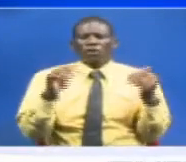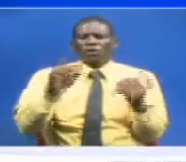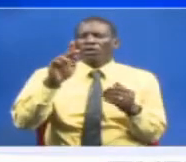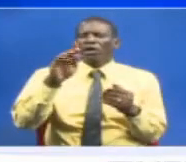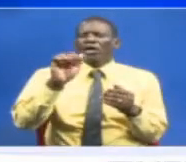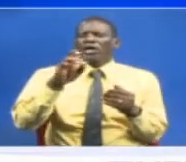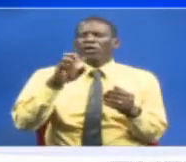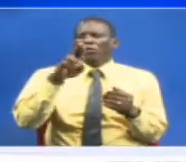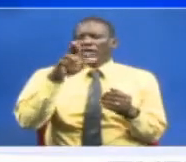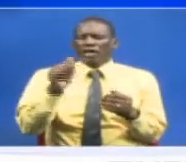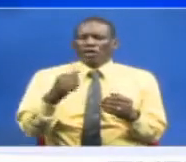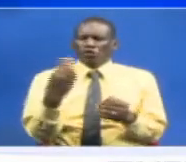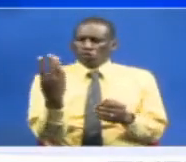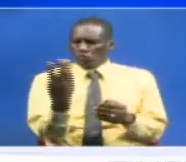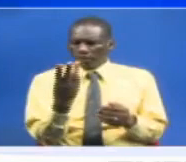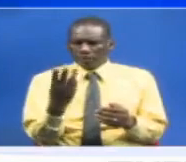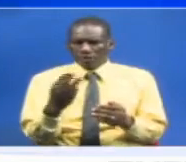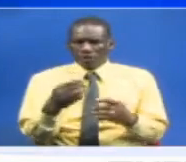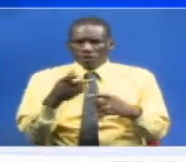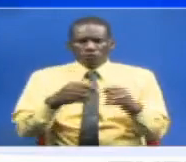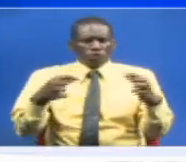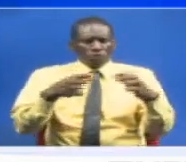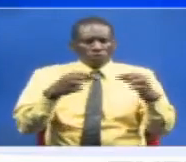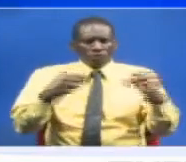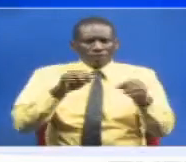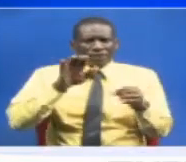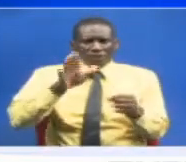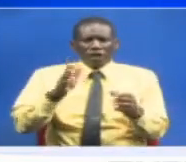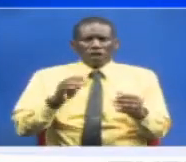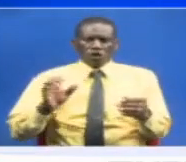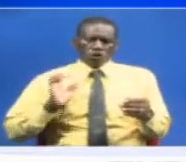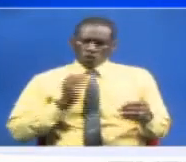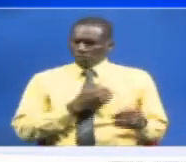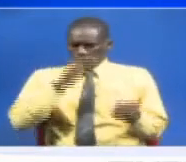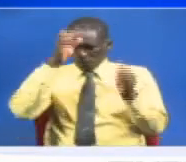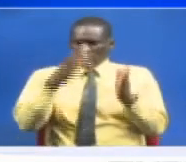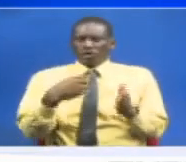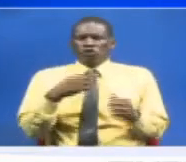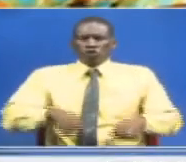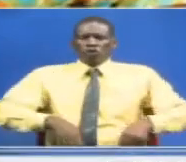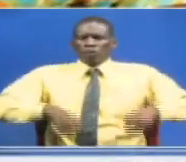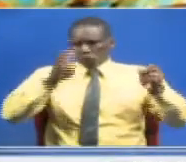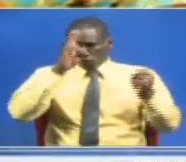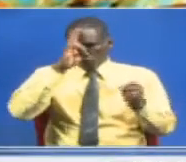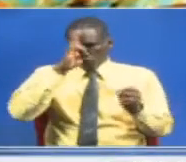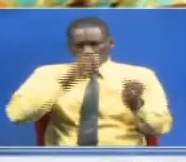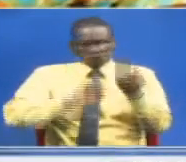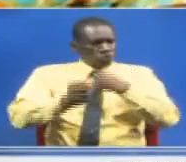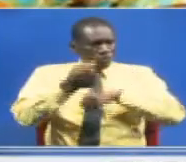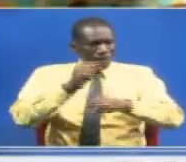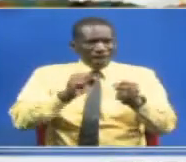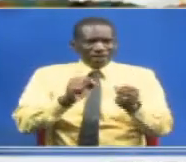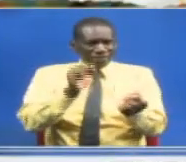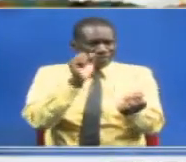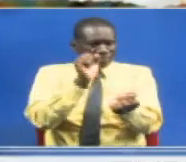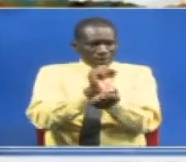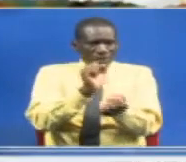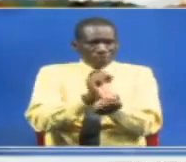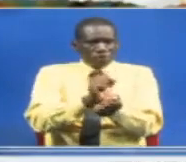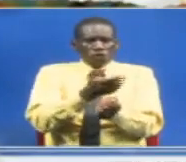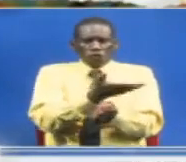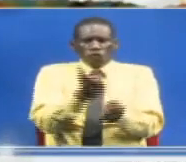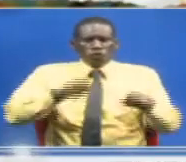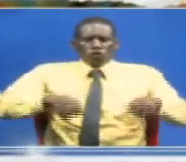Mwangaza siku ya Jumatano. Kupitia taarifa yao, baraza hilo limemtaka inspekta mkuu kuchukua hatua za kinidhamu kwa maafisa